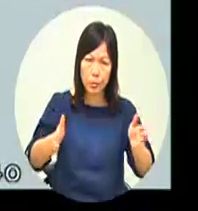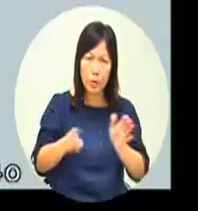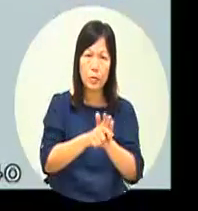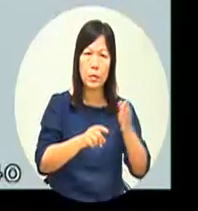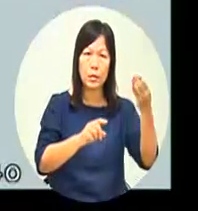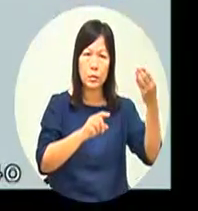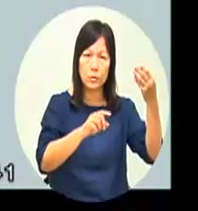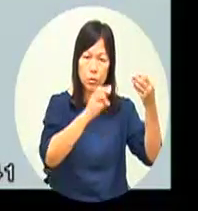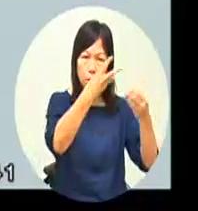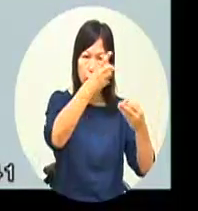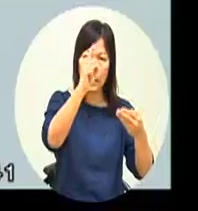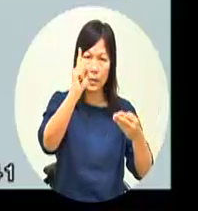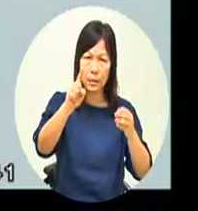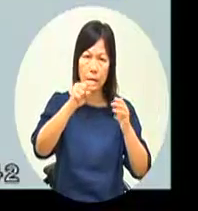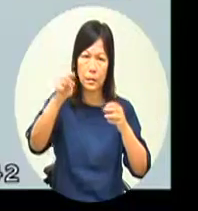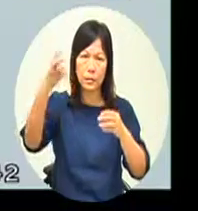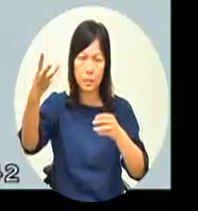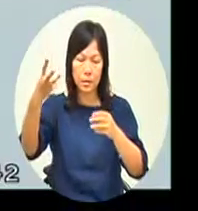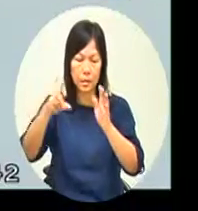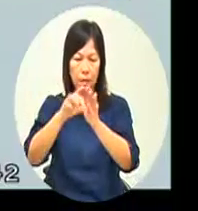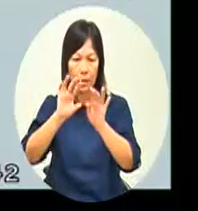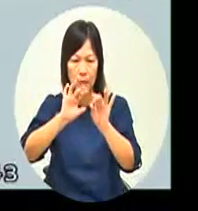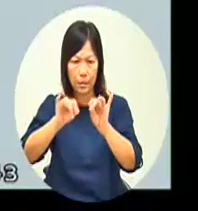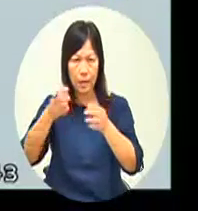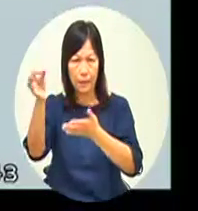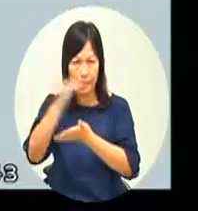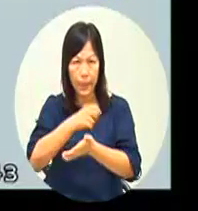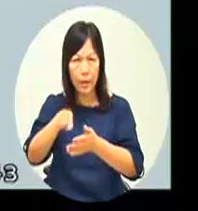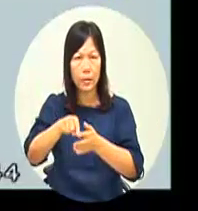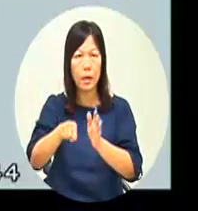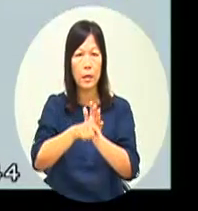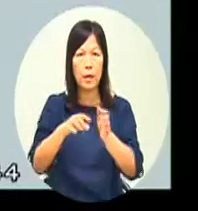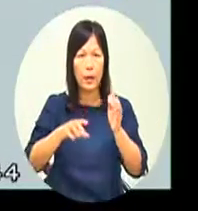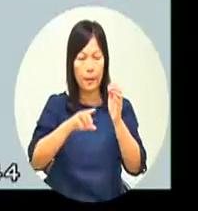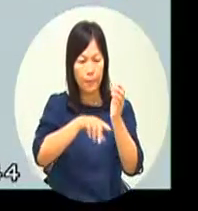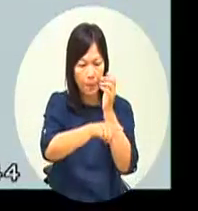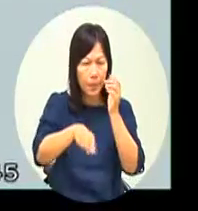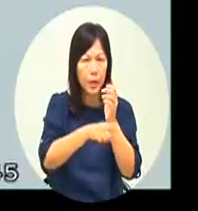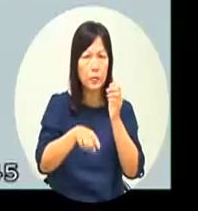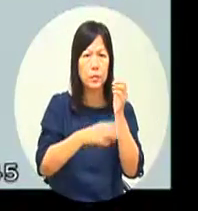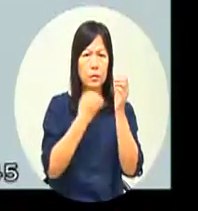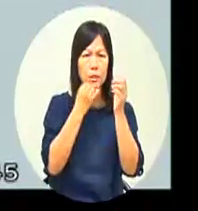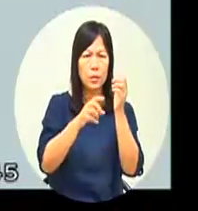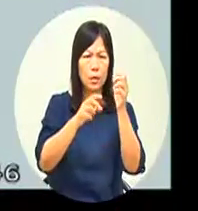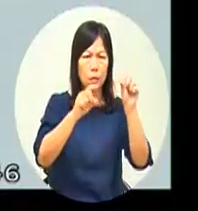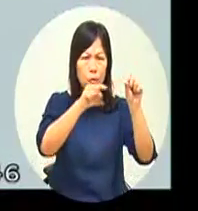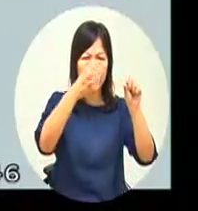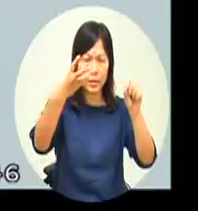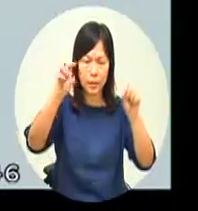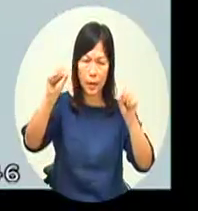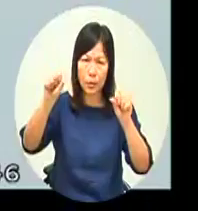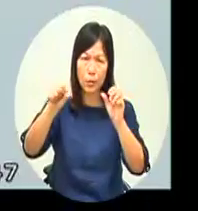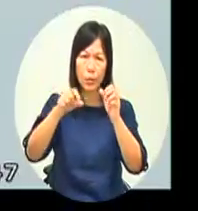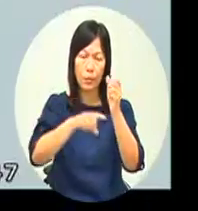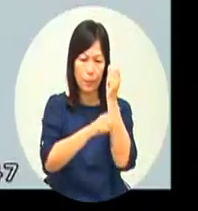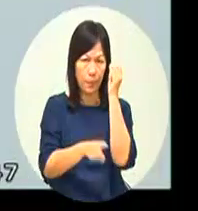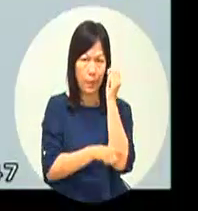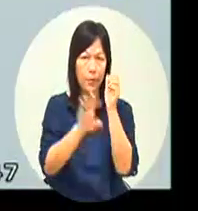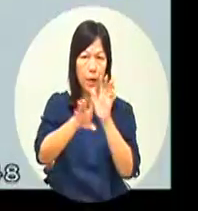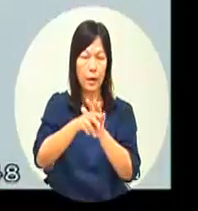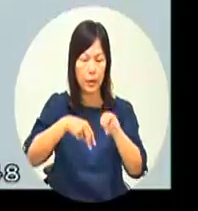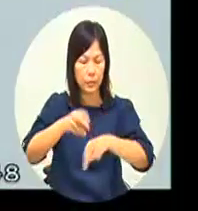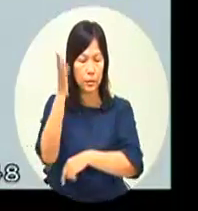931-31D号一比四有机林地让售案，面积为5.35平方公尺，业经行政院准予出